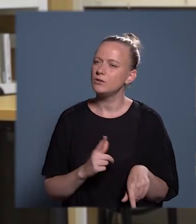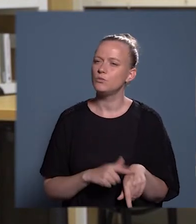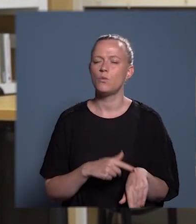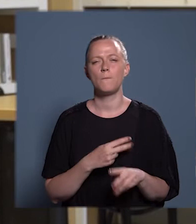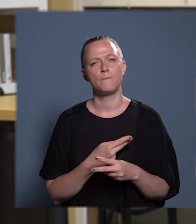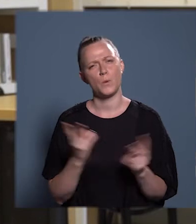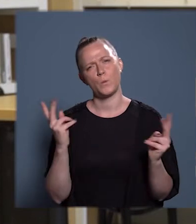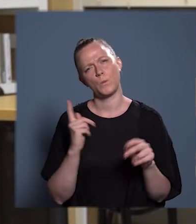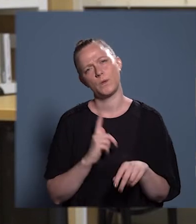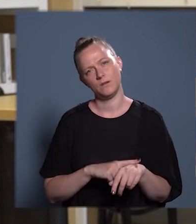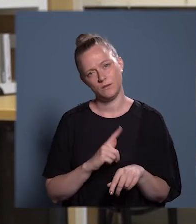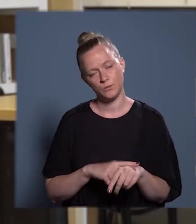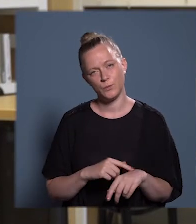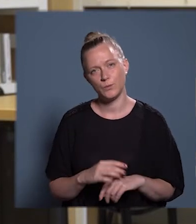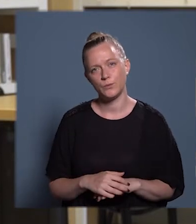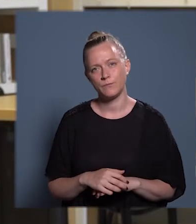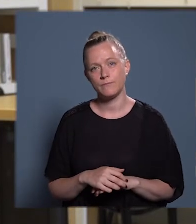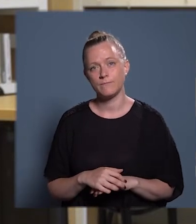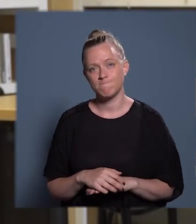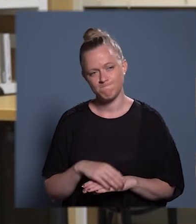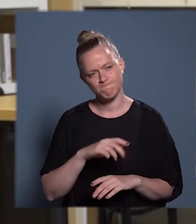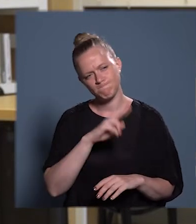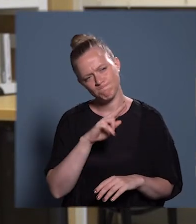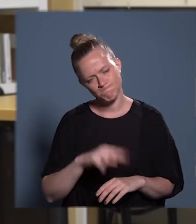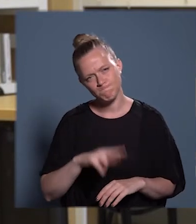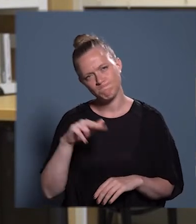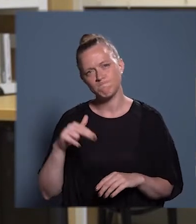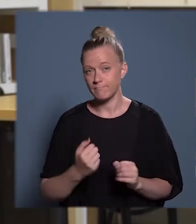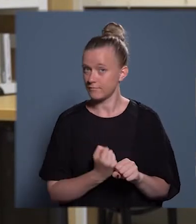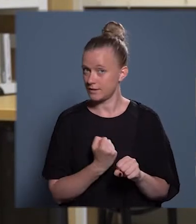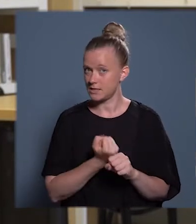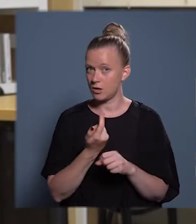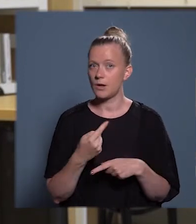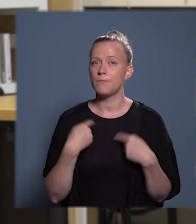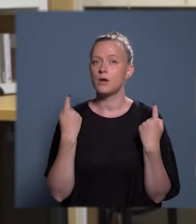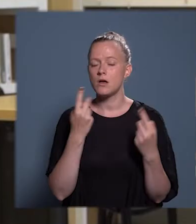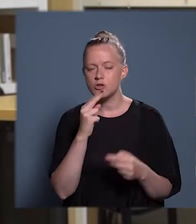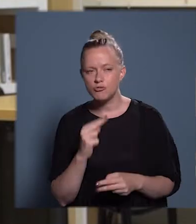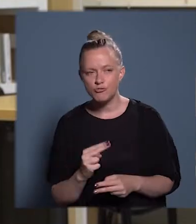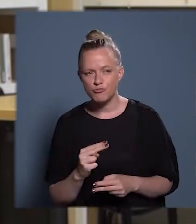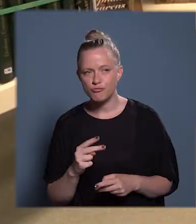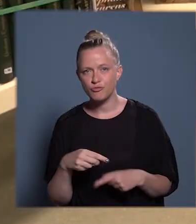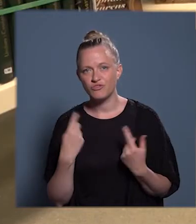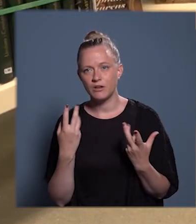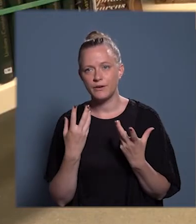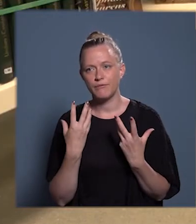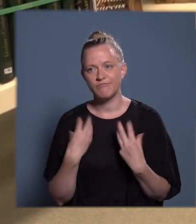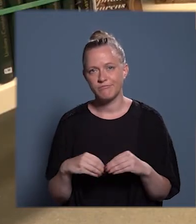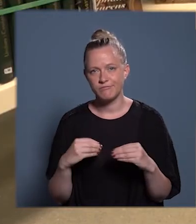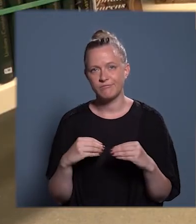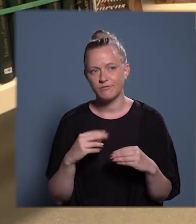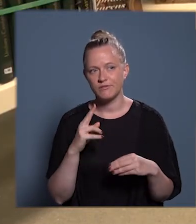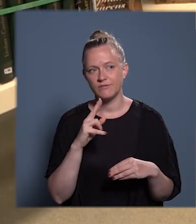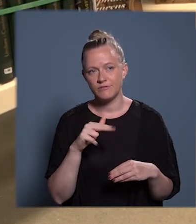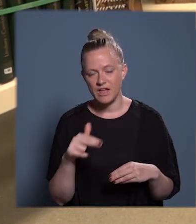akkor feldobom, nagyon izgalmas, aztán utána jól elfárad a